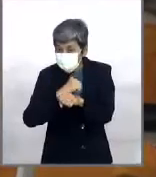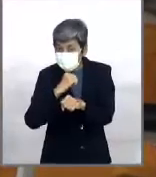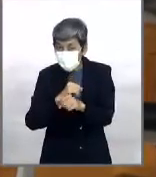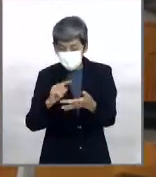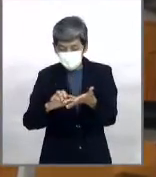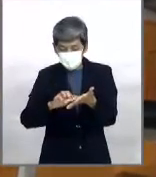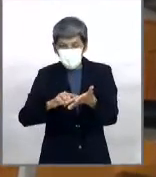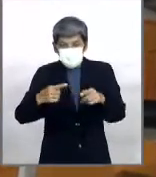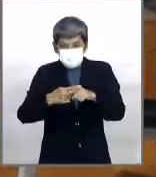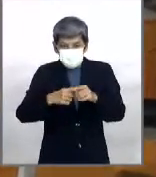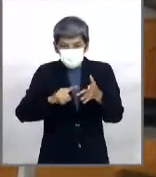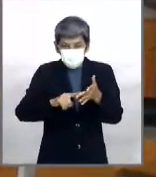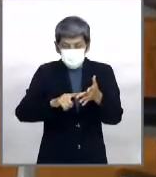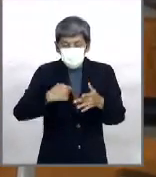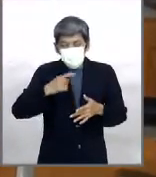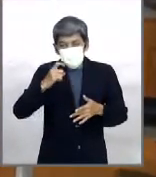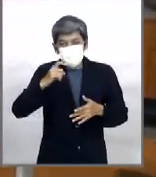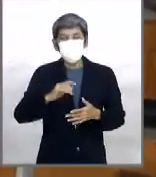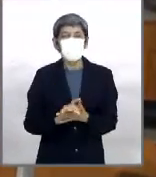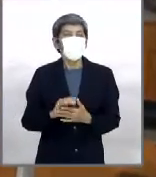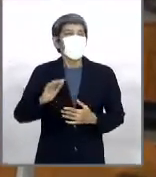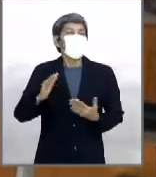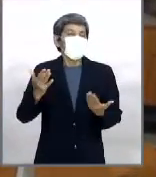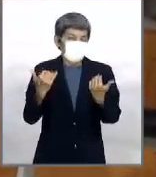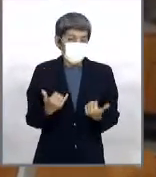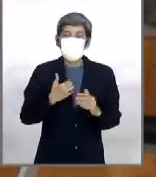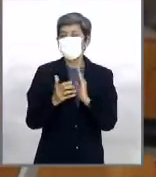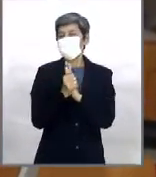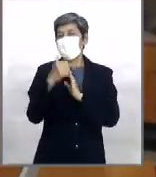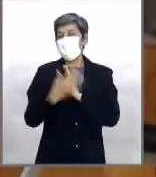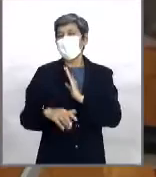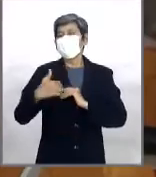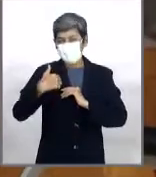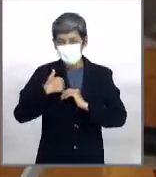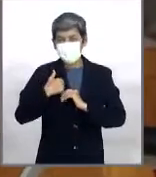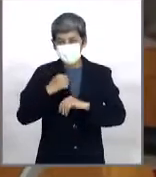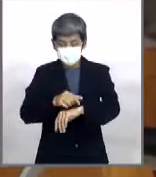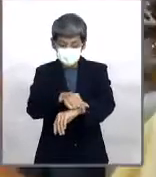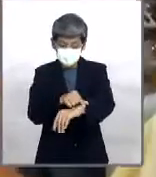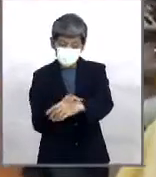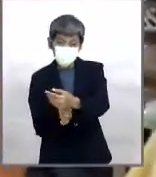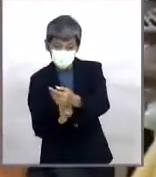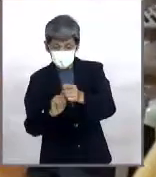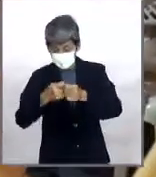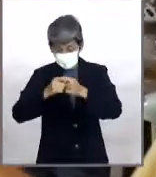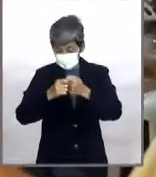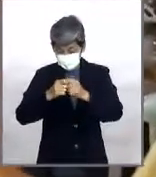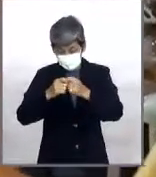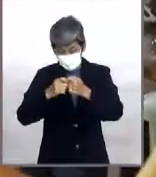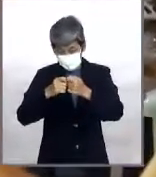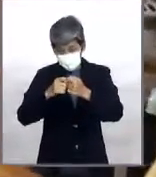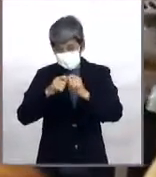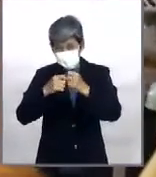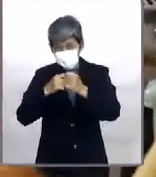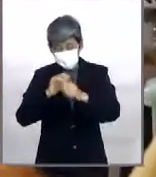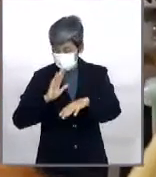นี้ยมันด้ามันเจ็บดึงไม่ไหวครับผมเนาะก็จนพอตอนเนี้ยเชี่ยวชาญนะครับผมถ้าเป็น1ข้อมือเนี่ยถักแบบมืออาชีพนะผมกล้าพู